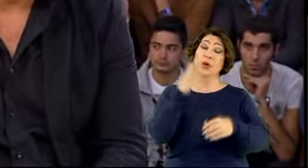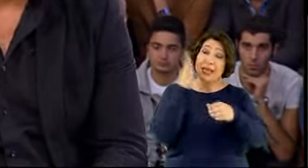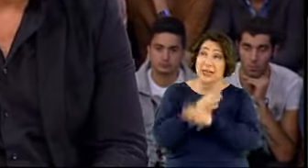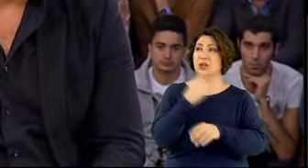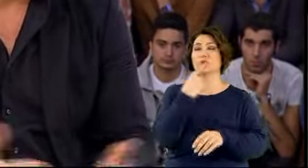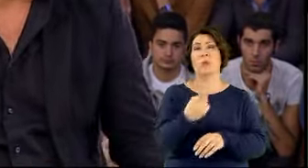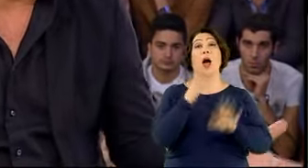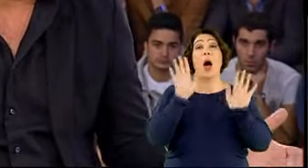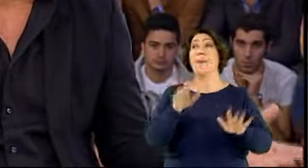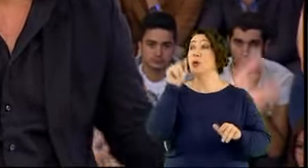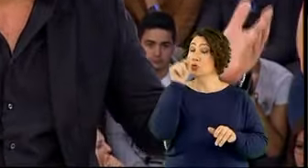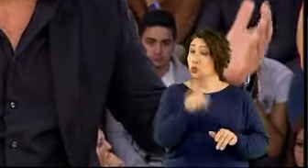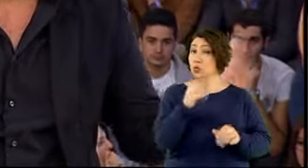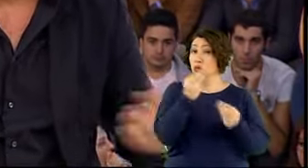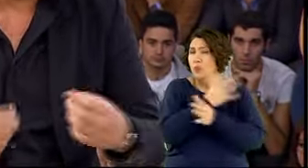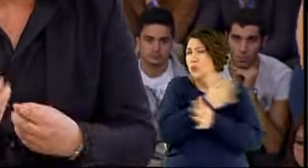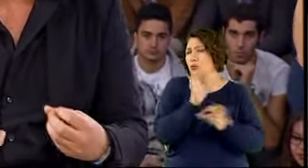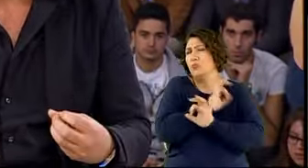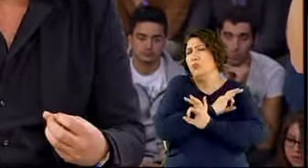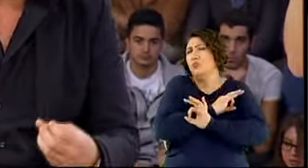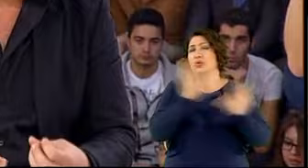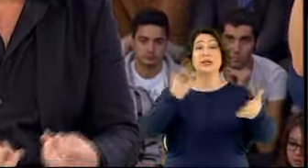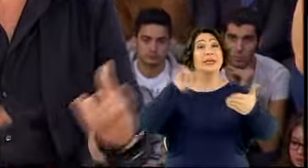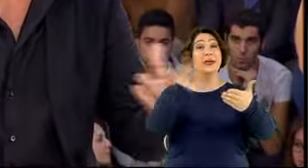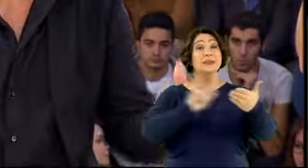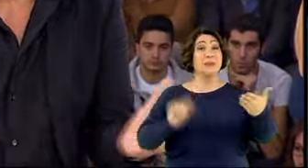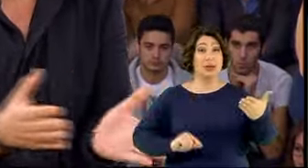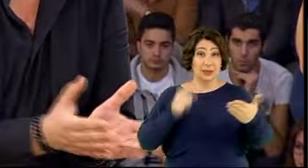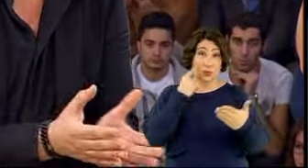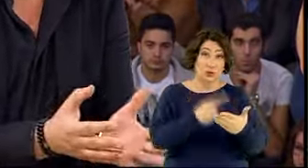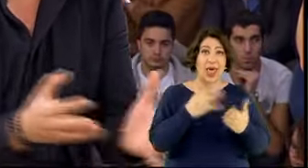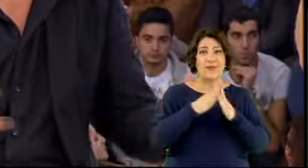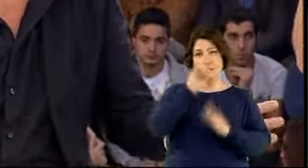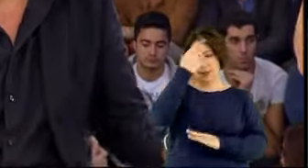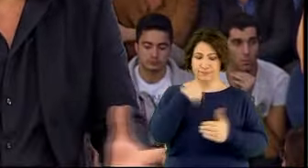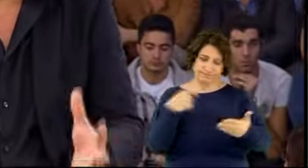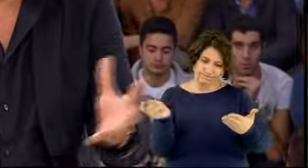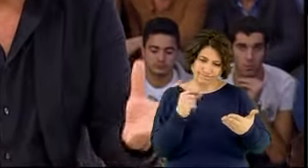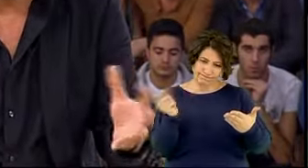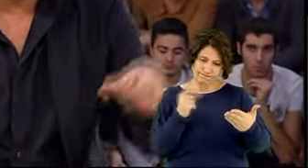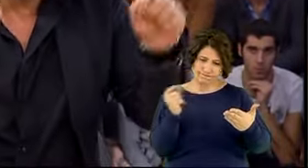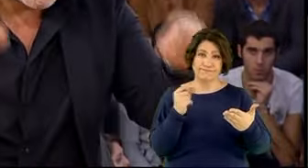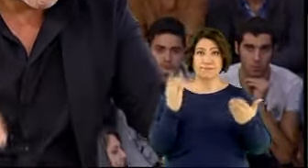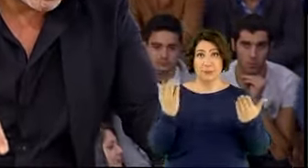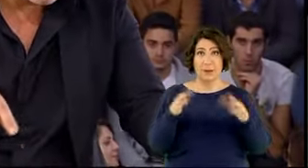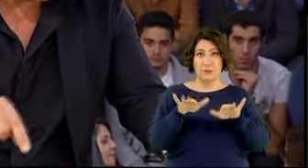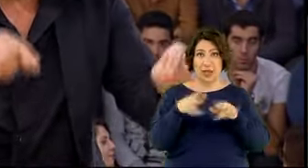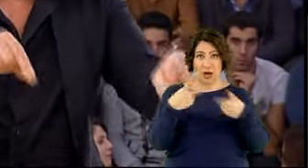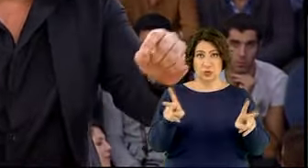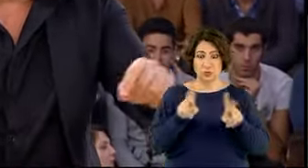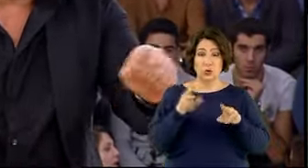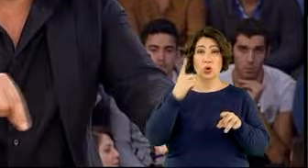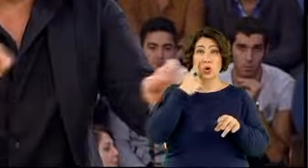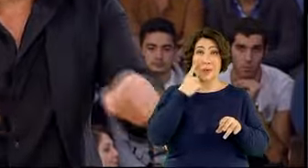yani. Ama şu tabii çok şahane bir şey yani yazmak konusunda evde bir başınasın, işte bilgisayarı açıyorsun,